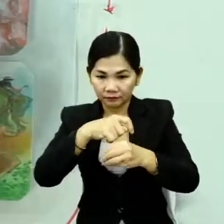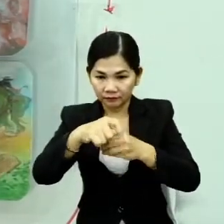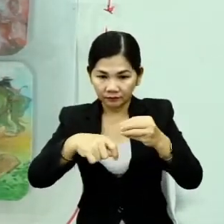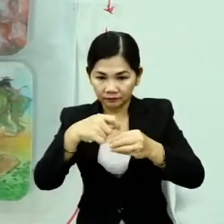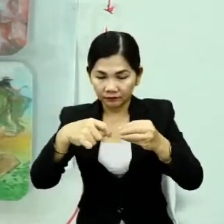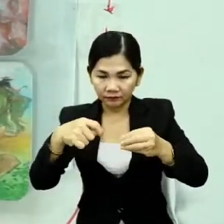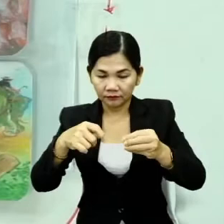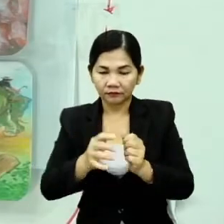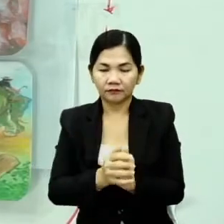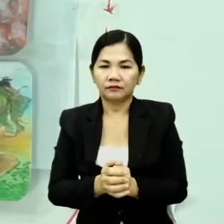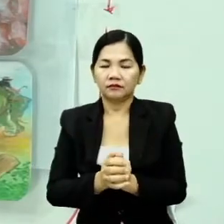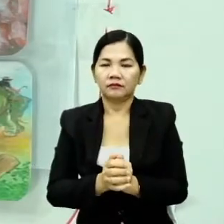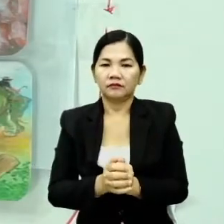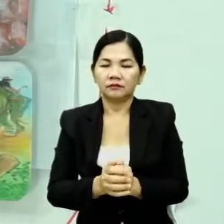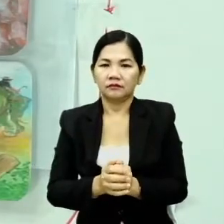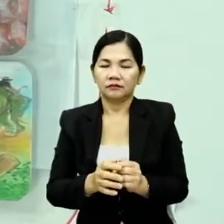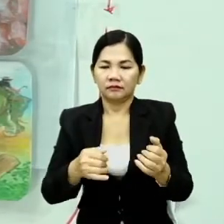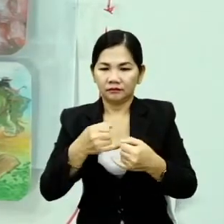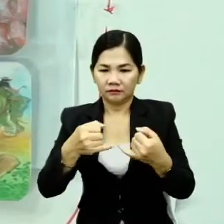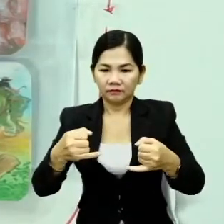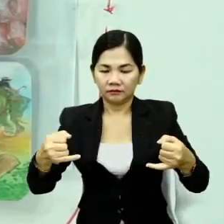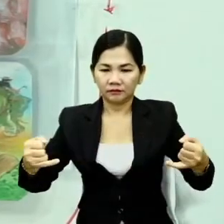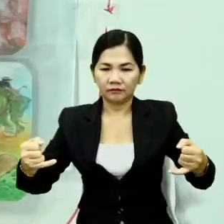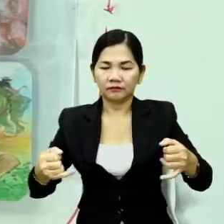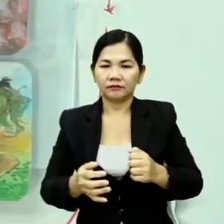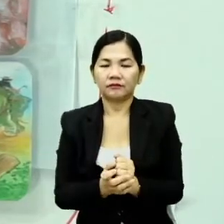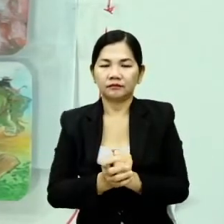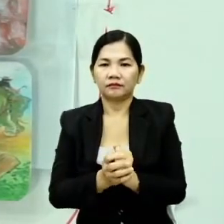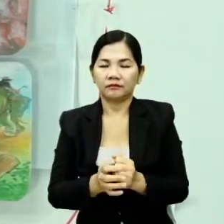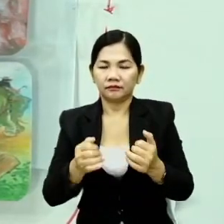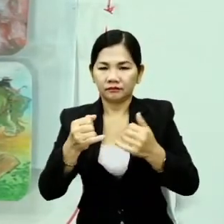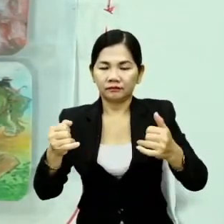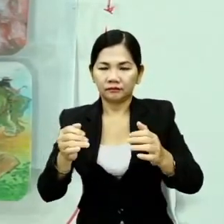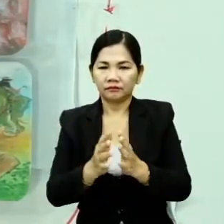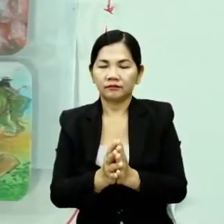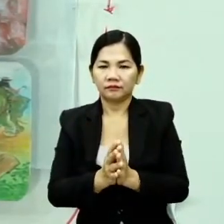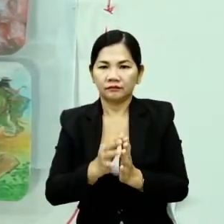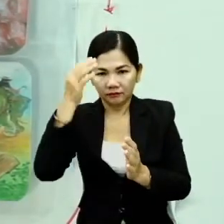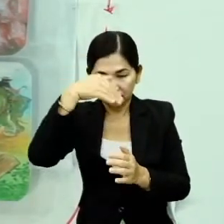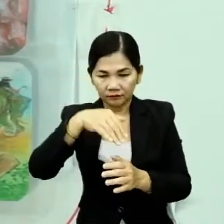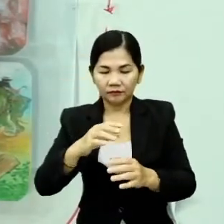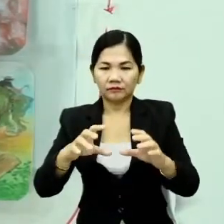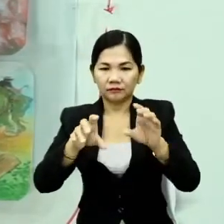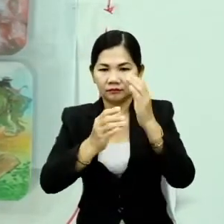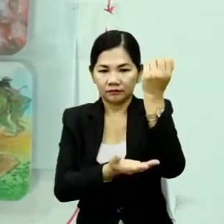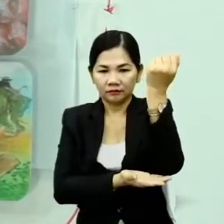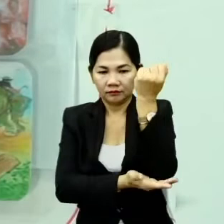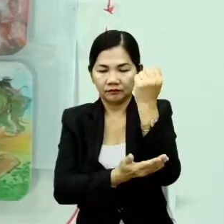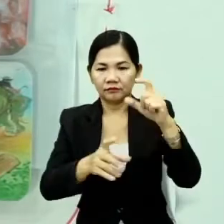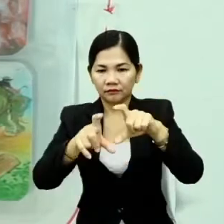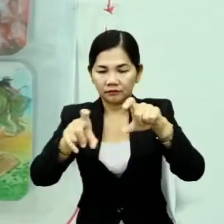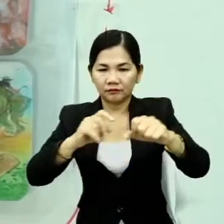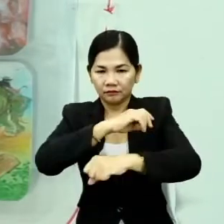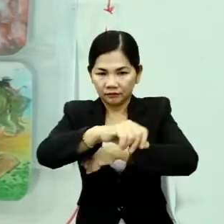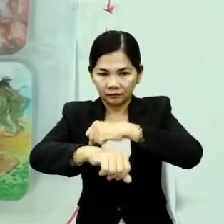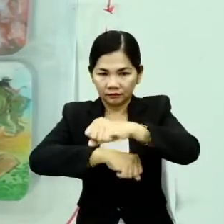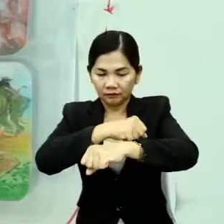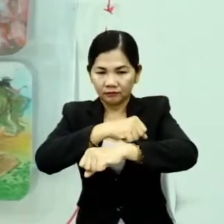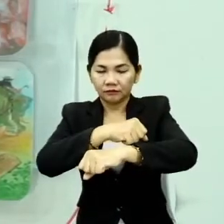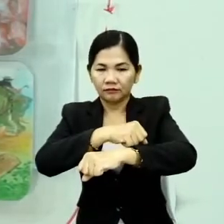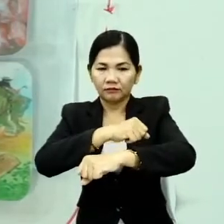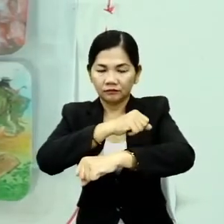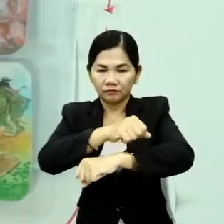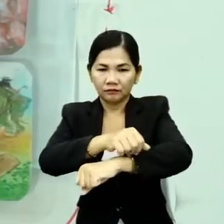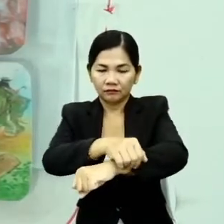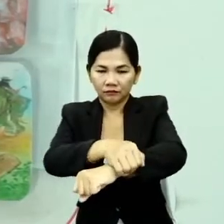mùi nè đầm rầy ní cha cứ chích xài nè con đó, cha cứ chích xài chẳng cột bàn khơi chờ hóm khơi nằm rấy nằm khơi xài à lớp ta mà